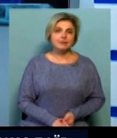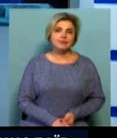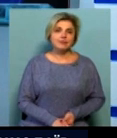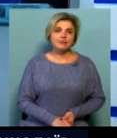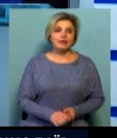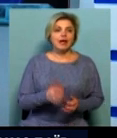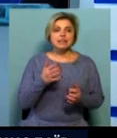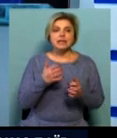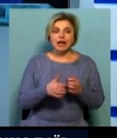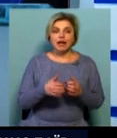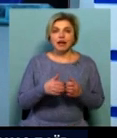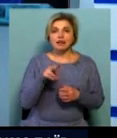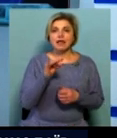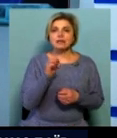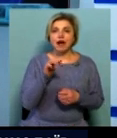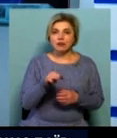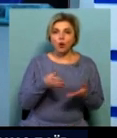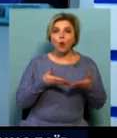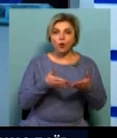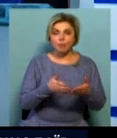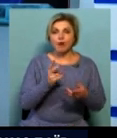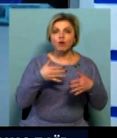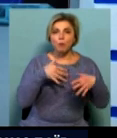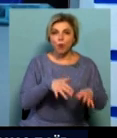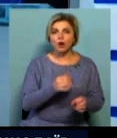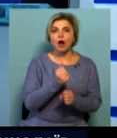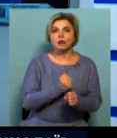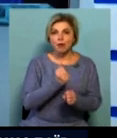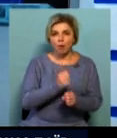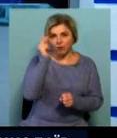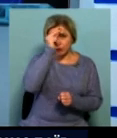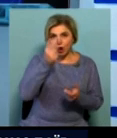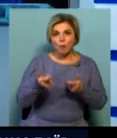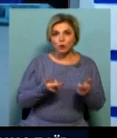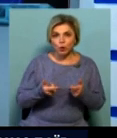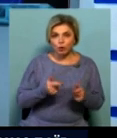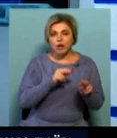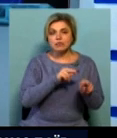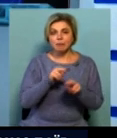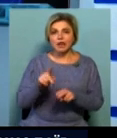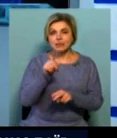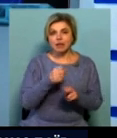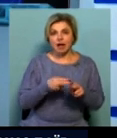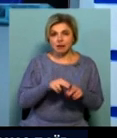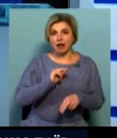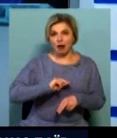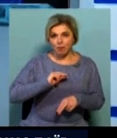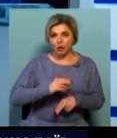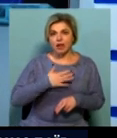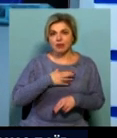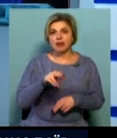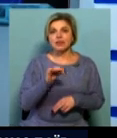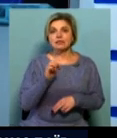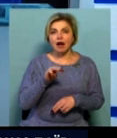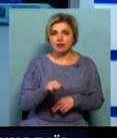Середній десантний корабель «Юрій Олеференко» в морі відпрацював заходи бойової підготовки. Спостерігали за вправністю дій десантників наші колеги з телеканалу